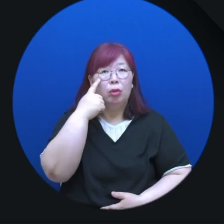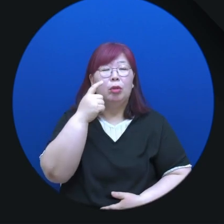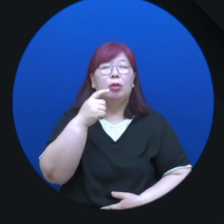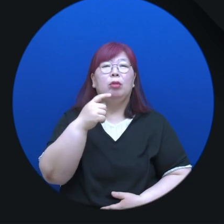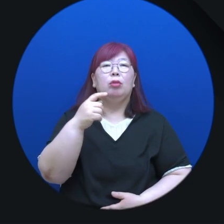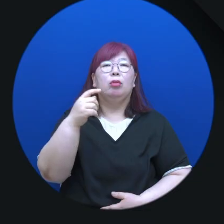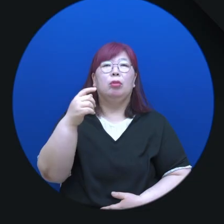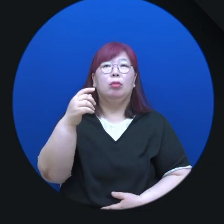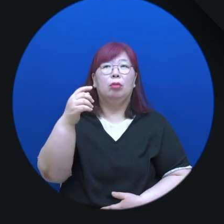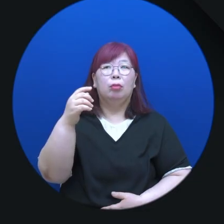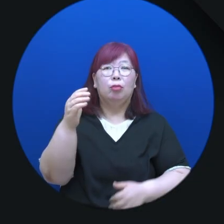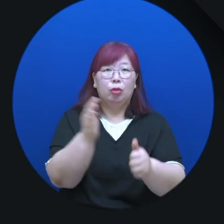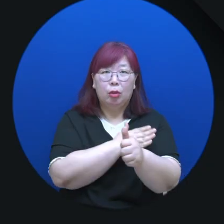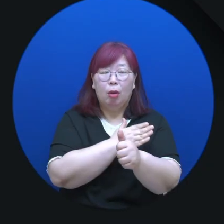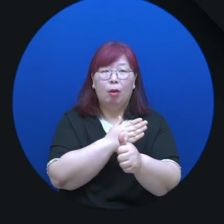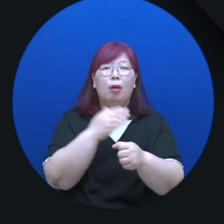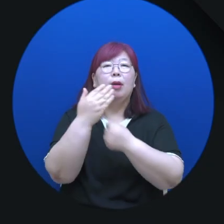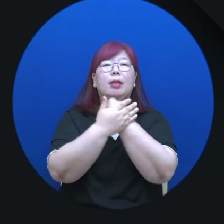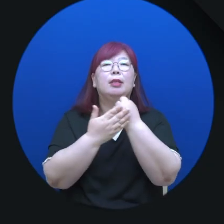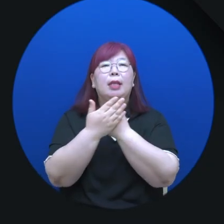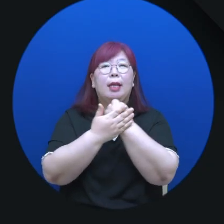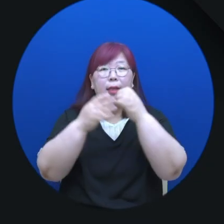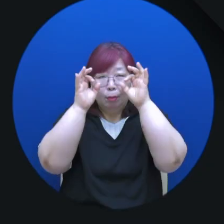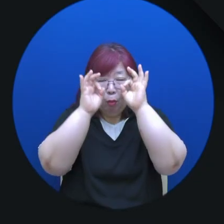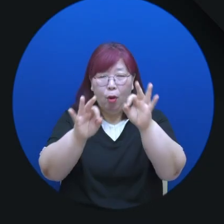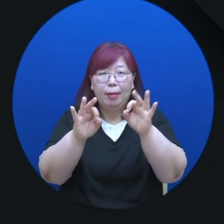은혜를 보았더라.